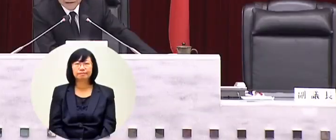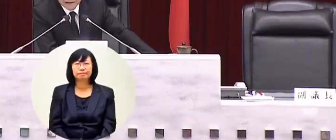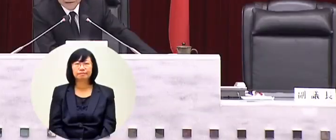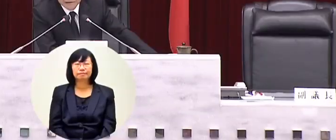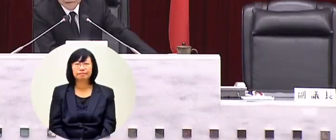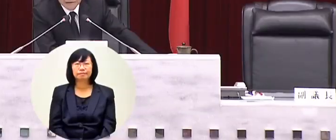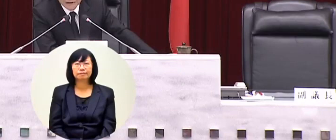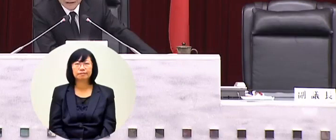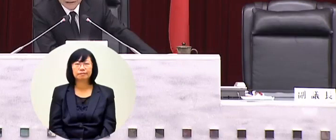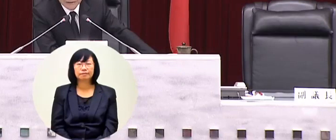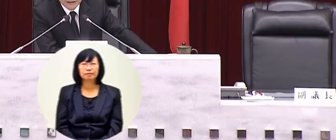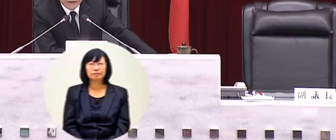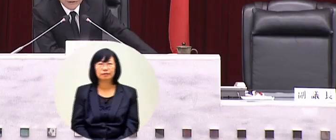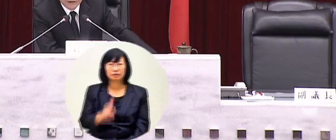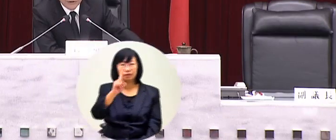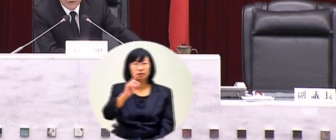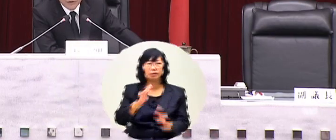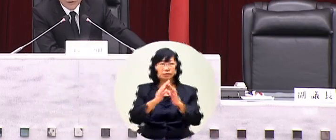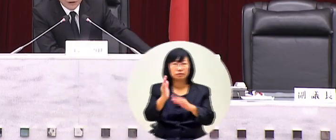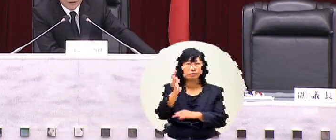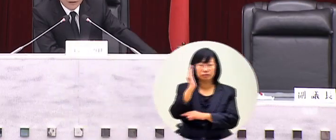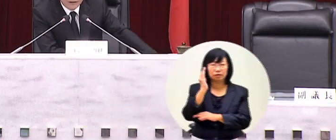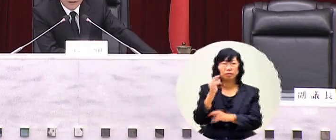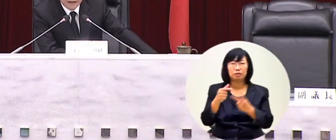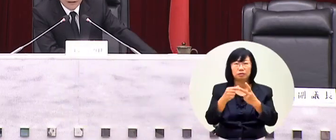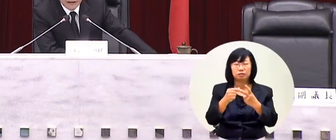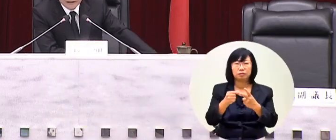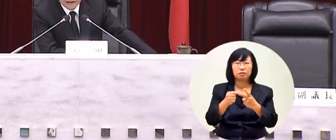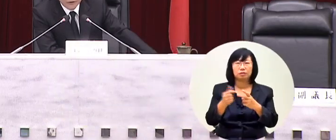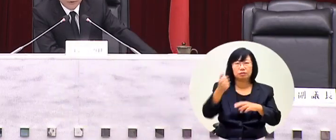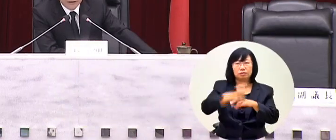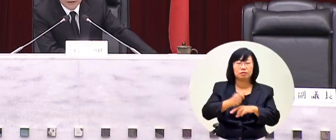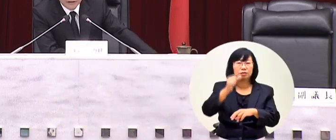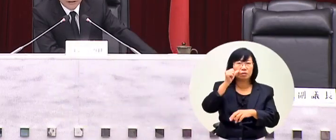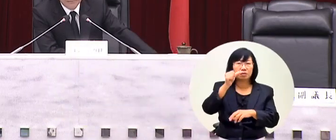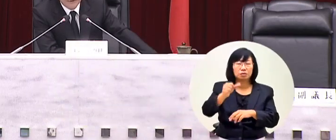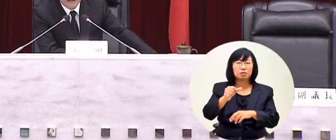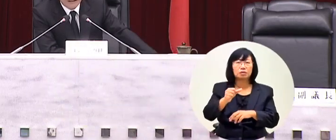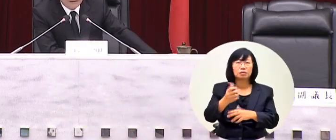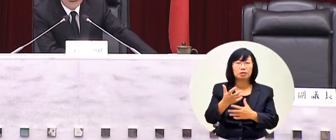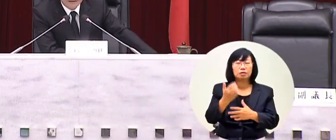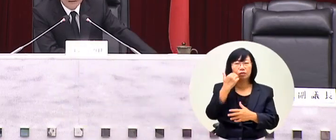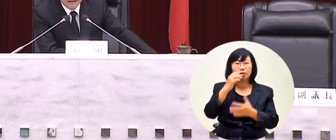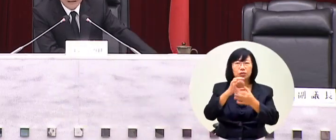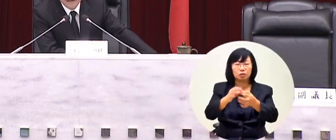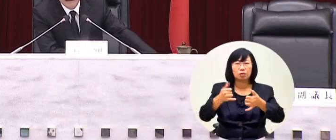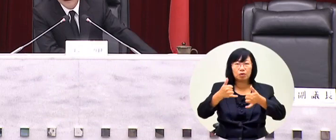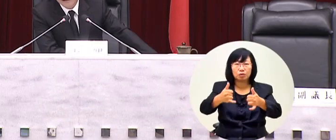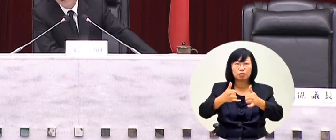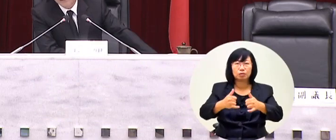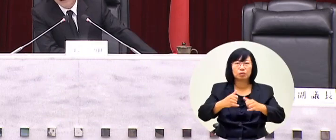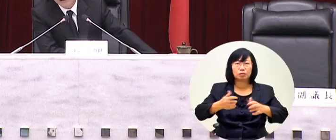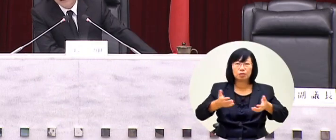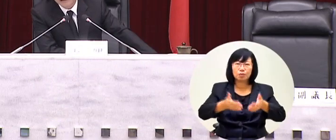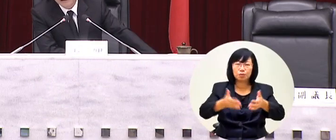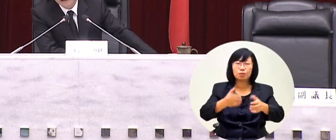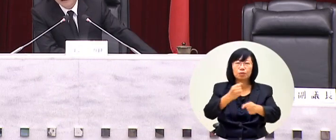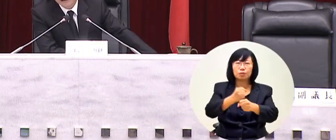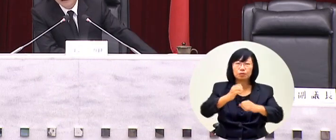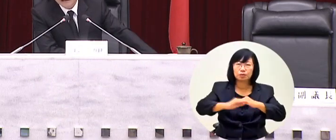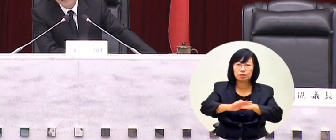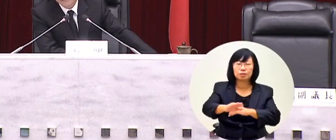一个市政府，啊，到即马就职五个外月，啊，当录屏做一两百条，啊，恁还搁安嫌个